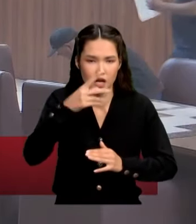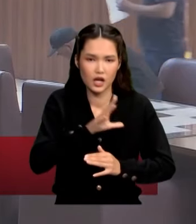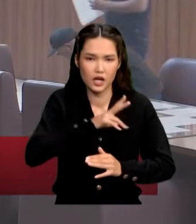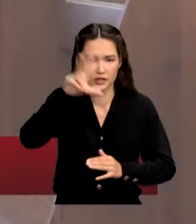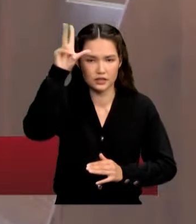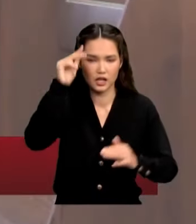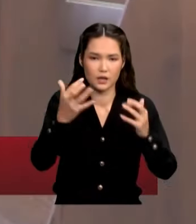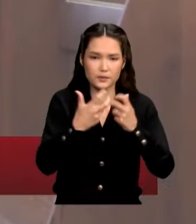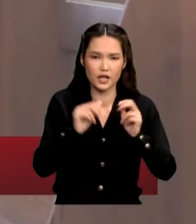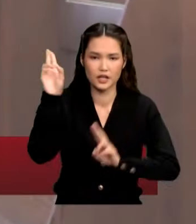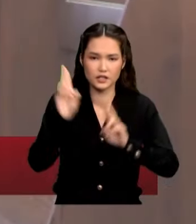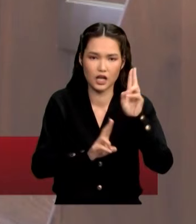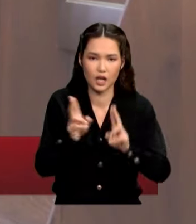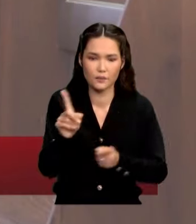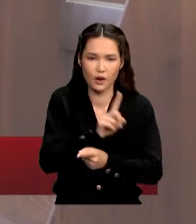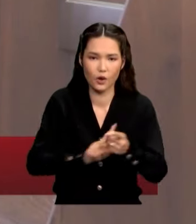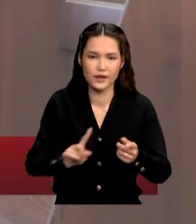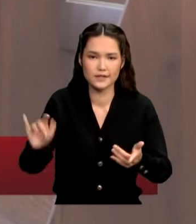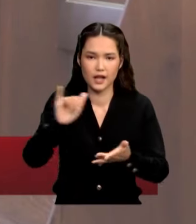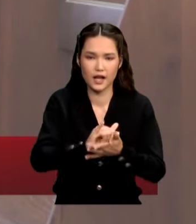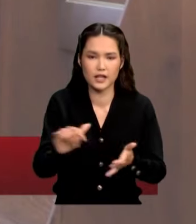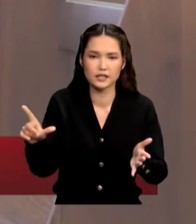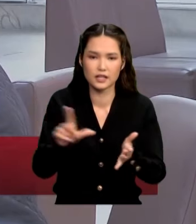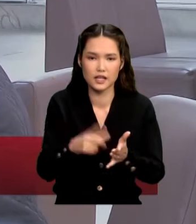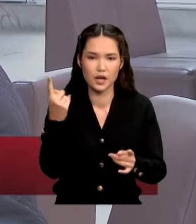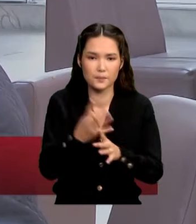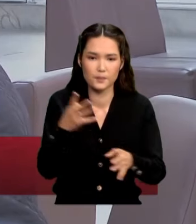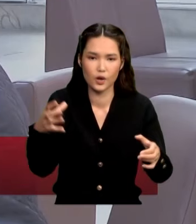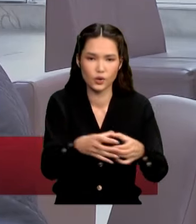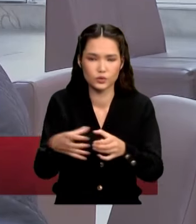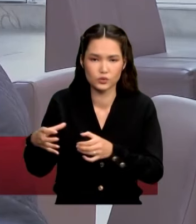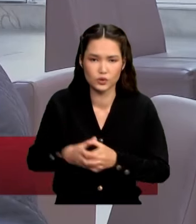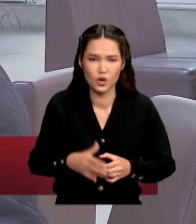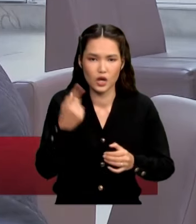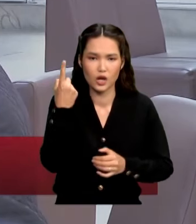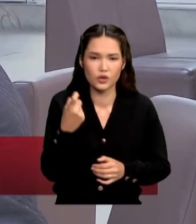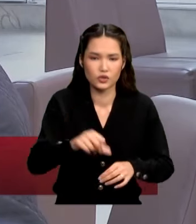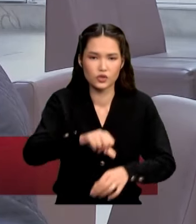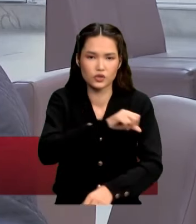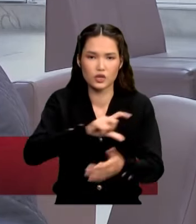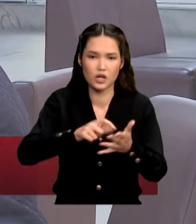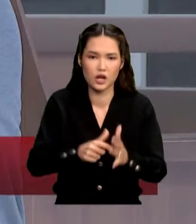тарифтерді есептеу ережесіне өзгеріс енгізілді. Халықты бірнеше топқа бөлген үкімет 100 шаршы